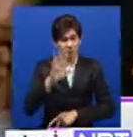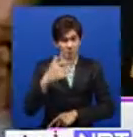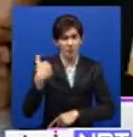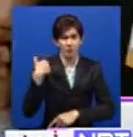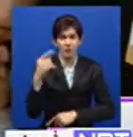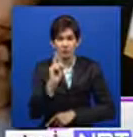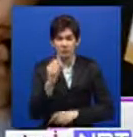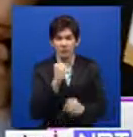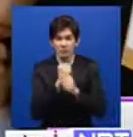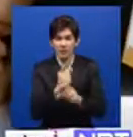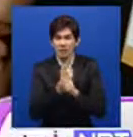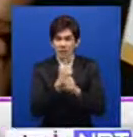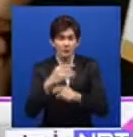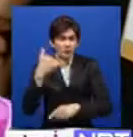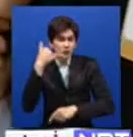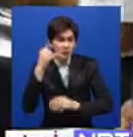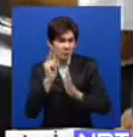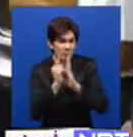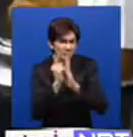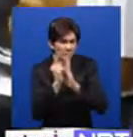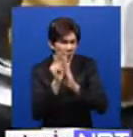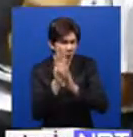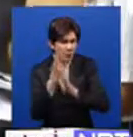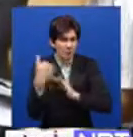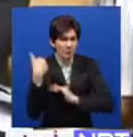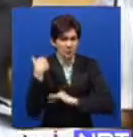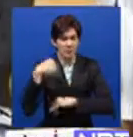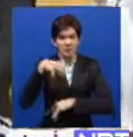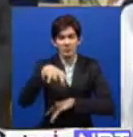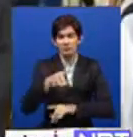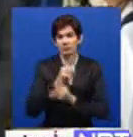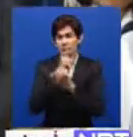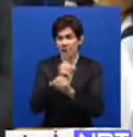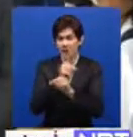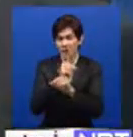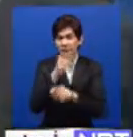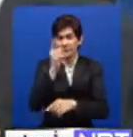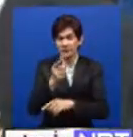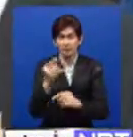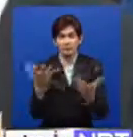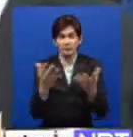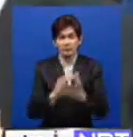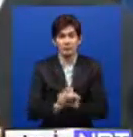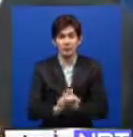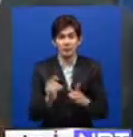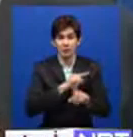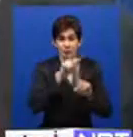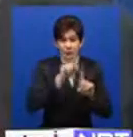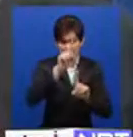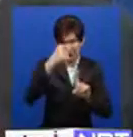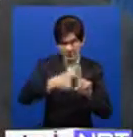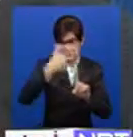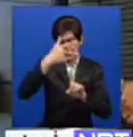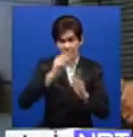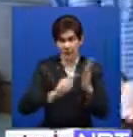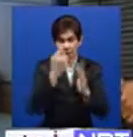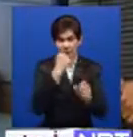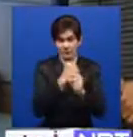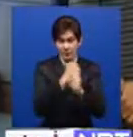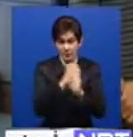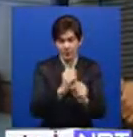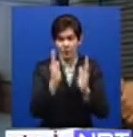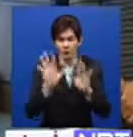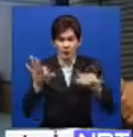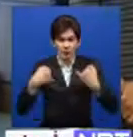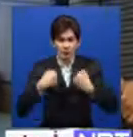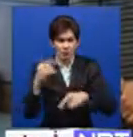รณีไม่ดำเนินการให้ค่ายโทรศัพท์มือถือกำหนดอัตราค่าบริการโทรศัพท์ตามจริงเป็นวินาทีตั้งแต่วันที่1มีนาคมที่ผ่านมาหลังผู้ประกอ